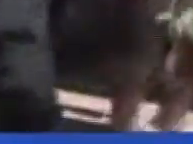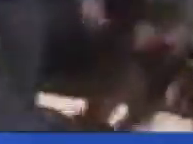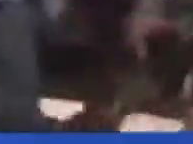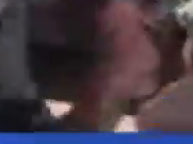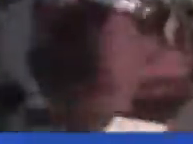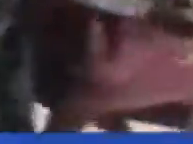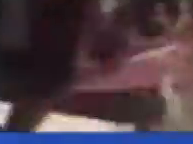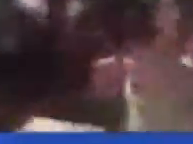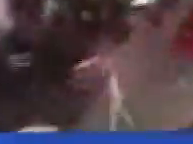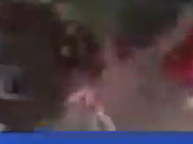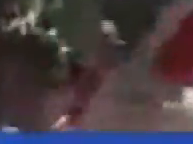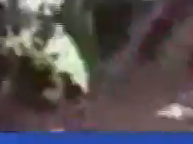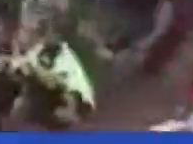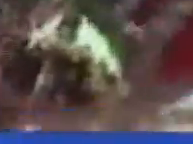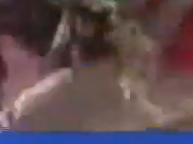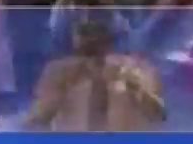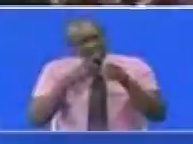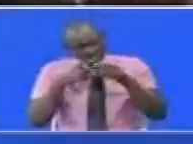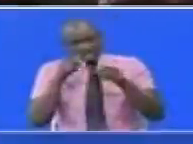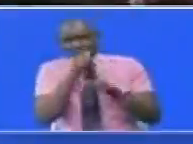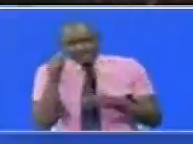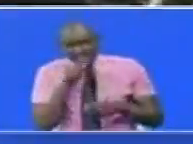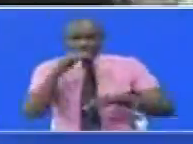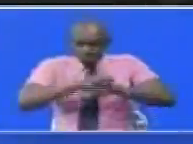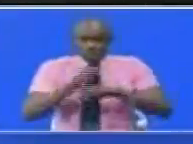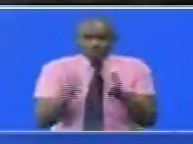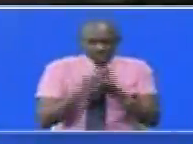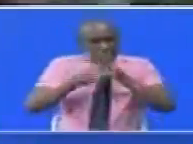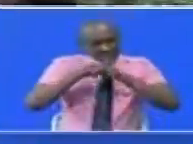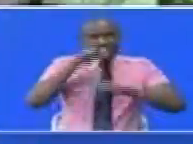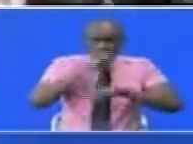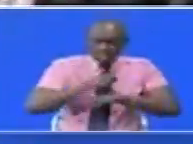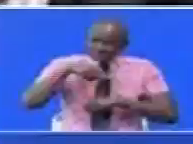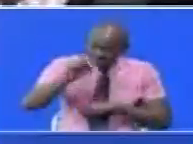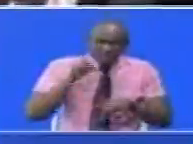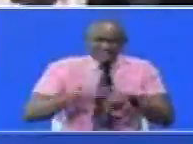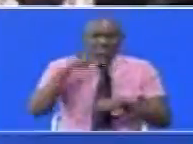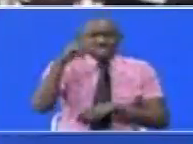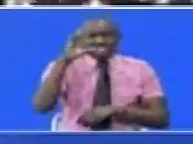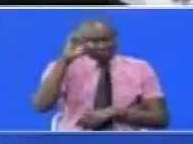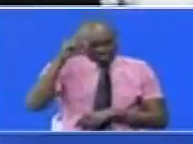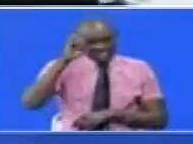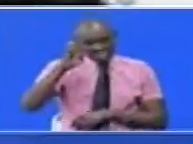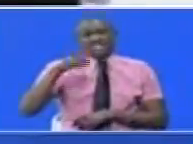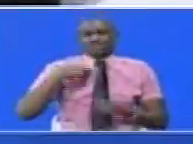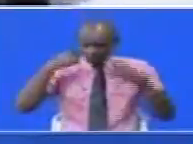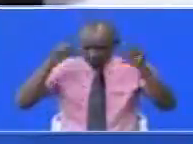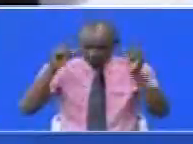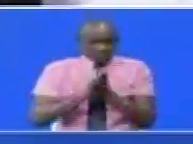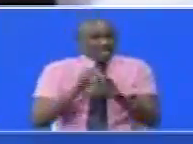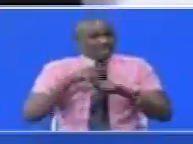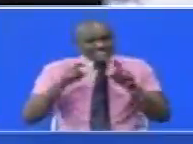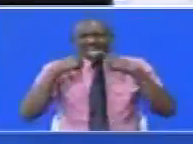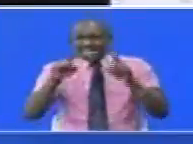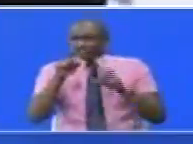Kwa mwaka mwingine, shule za msingi za kibinafsi zimeonekana kutamba katika matokeo ya mtihani wa KCPE mwaka huu. Hata hivyo, matangazo